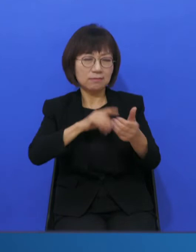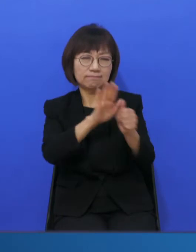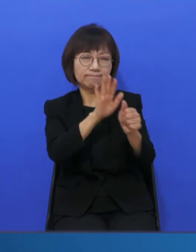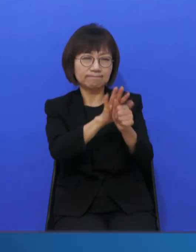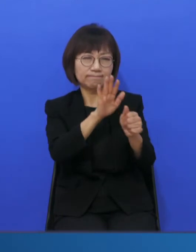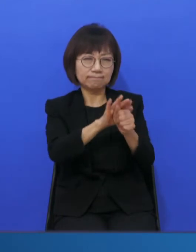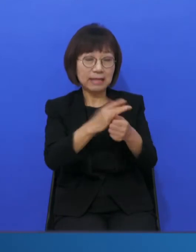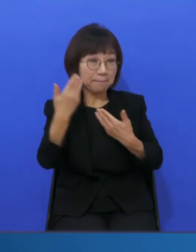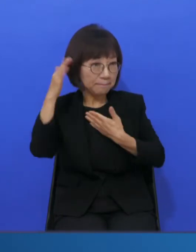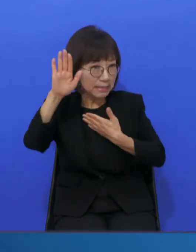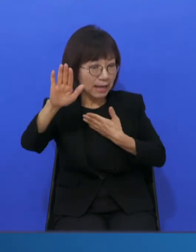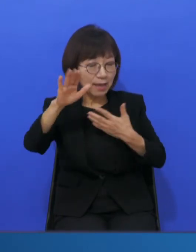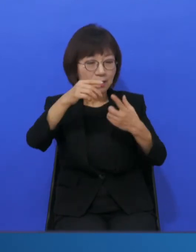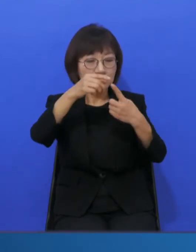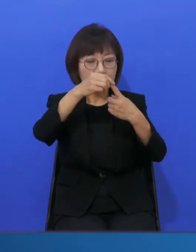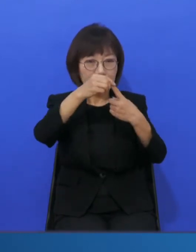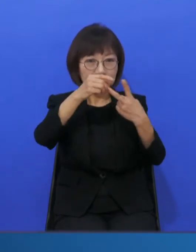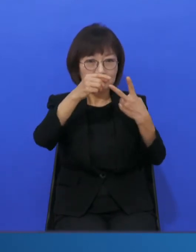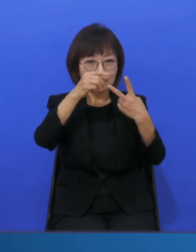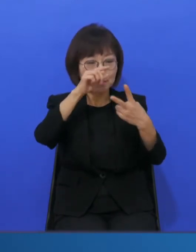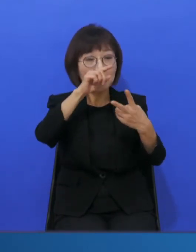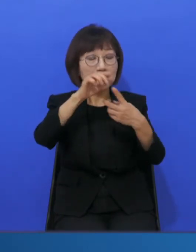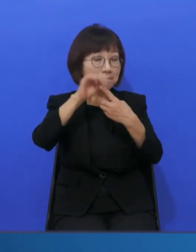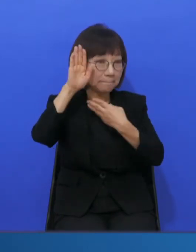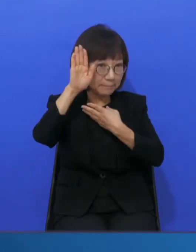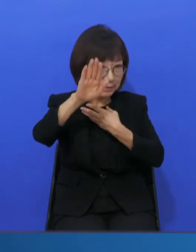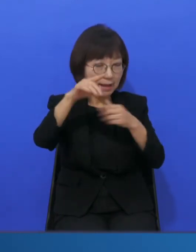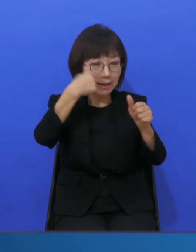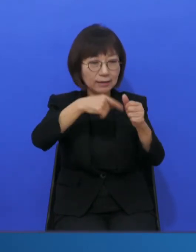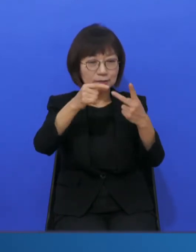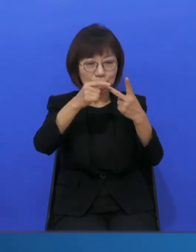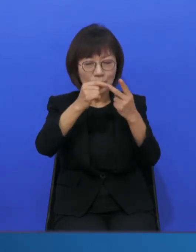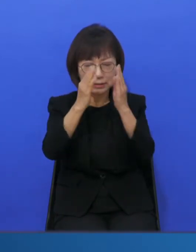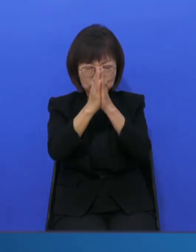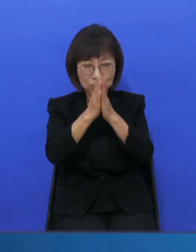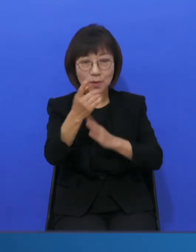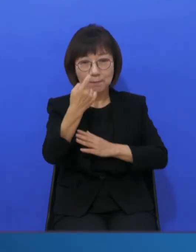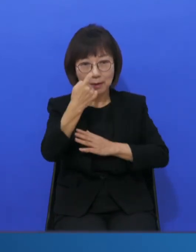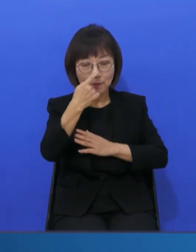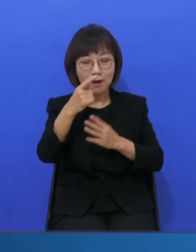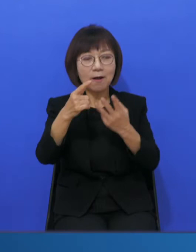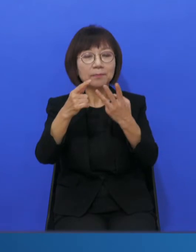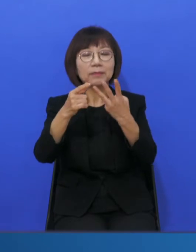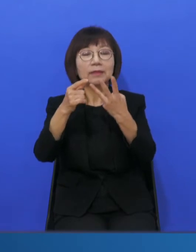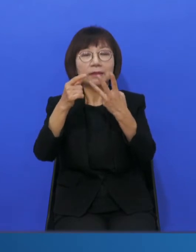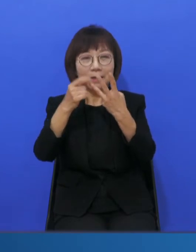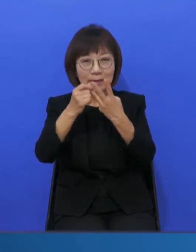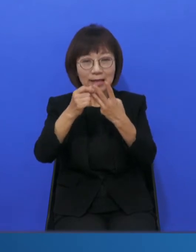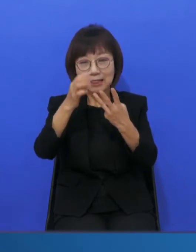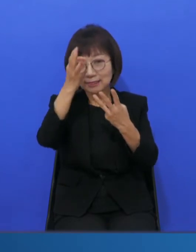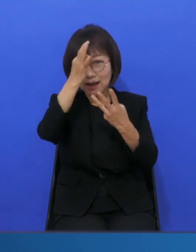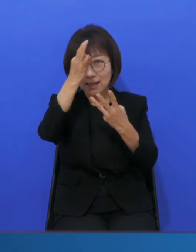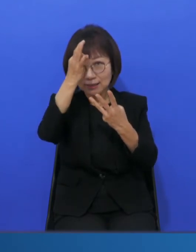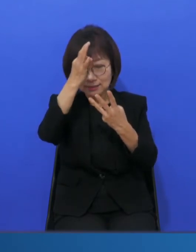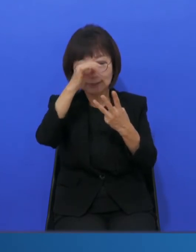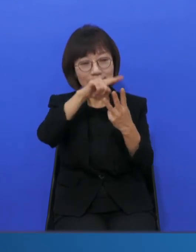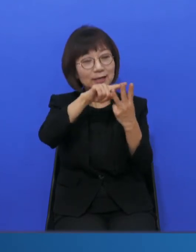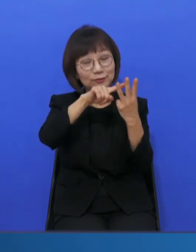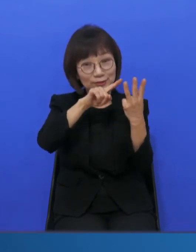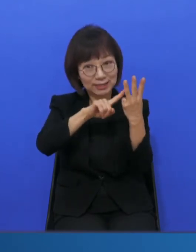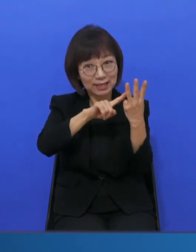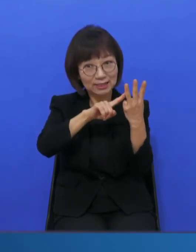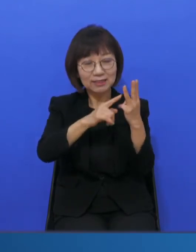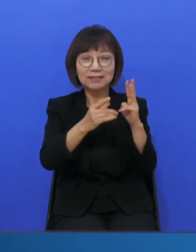여기서 해야 되는 And 겁니다. so we must 여러분 take on 자신도 해야 돼요. these 3 camps inside of the churches as well as in your own life. 그리고 뭡니까? And then what else? 많은 오고